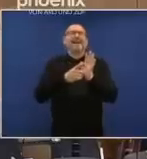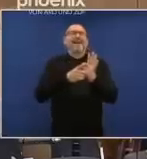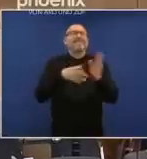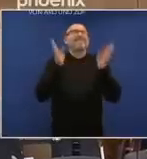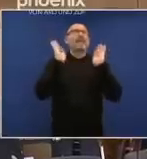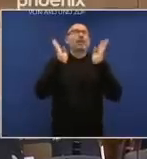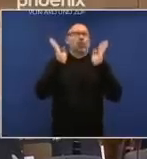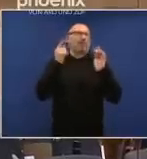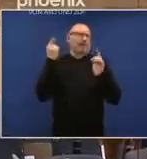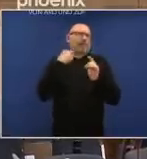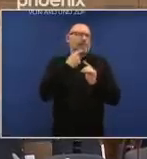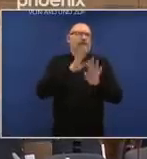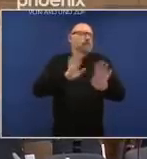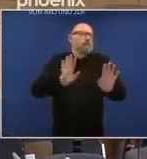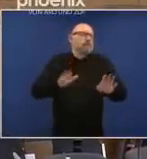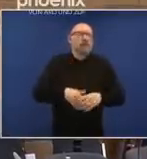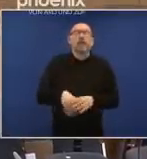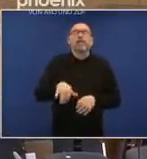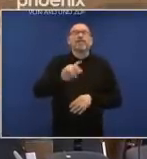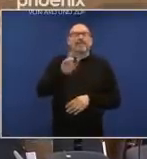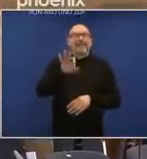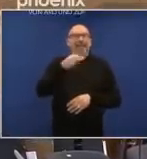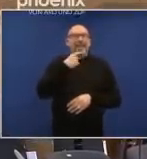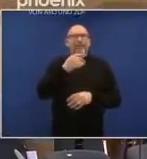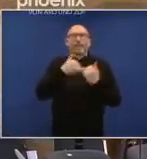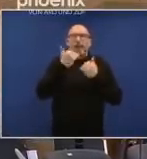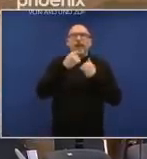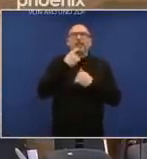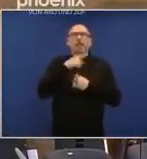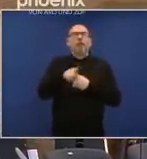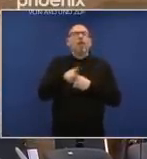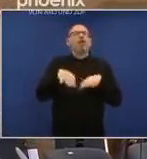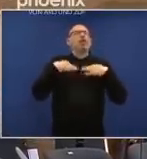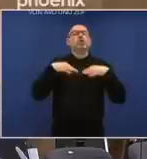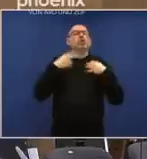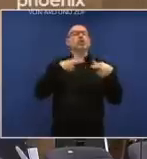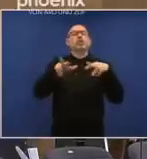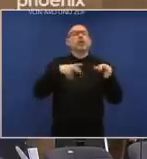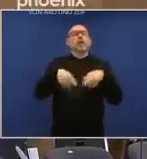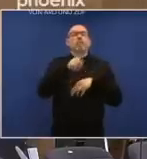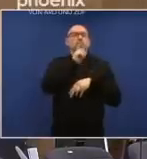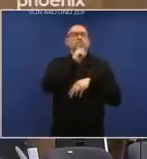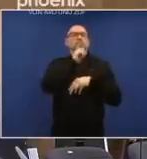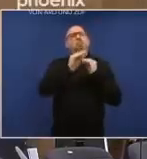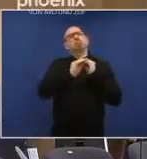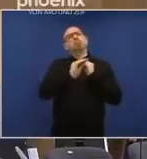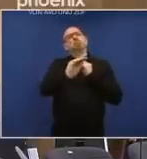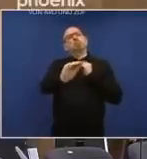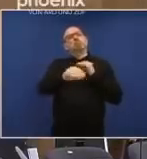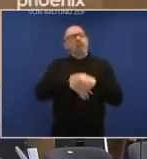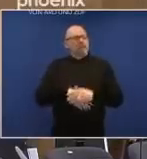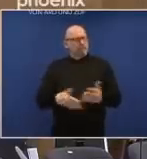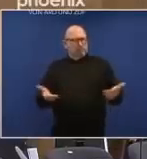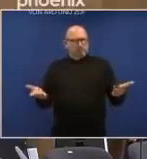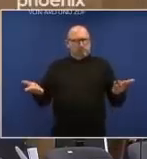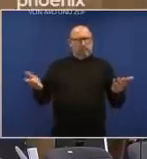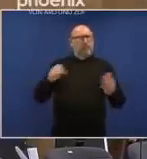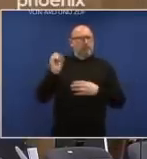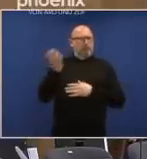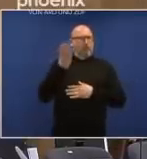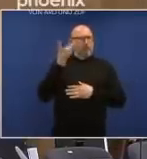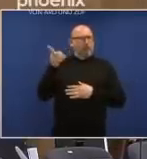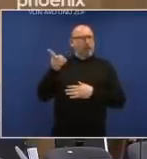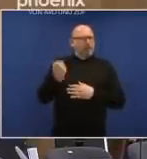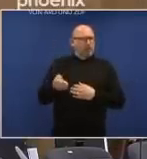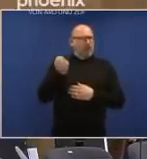Datenerhebungskatastrophe die Rede. Und in dem ZDF-Bericht heißt es, das Gesundheitsministerium habe sich nicht geäußert. Da das ja doch sehr schwerwiegende Vorwürfe sind,